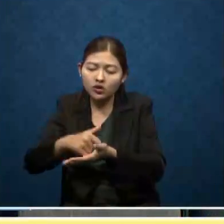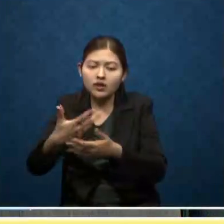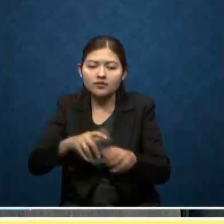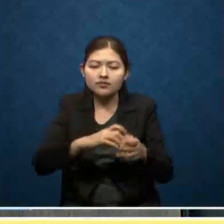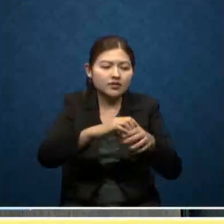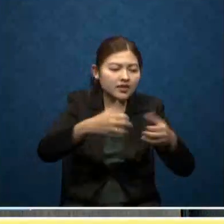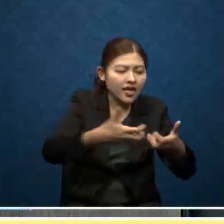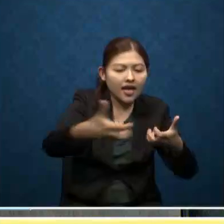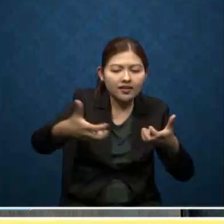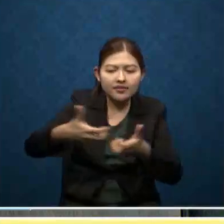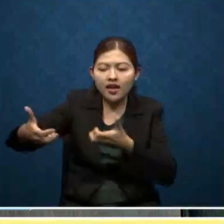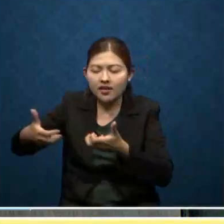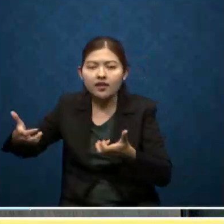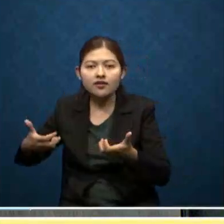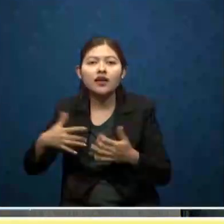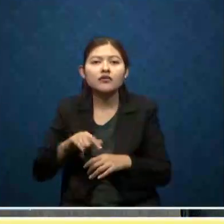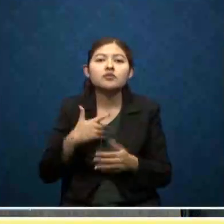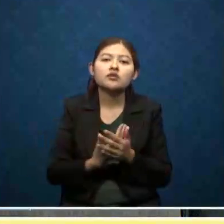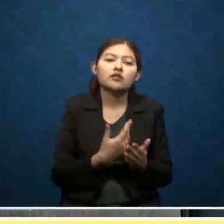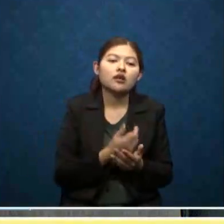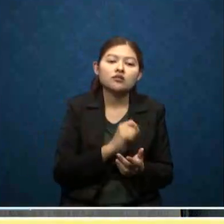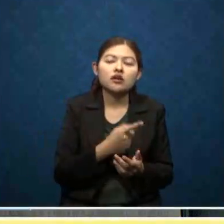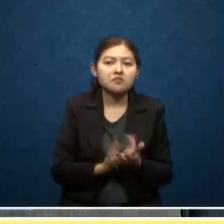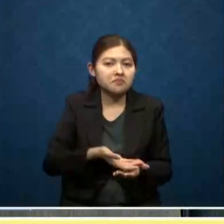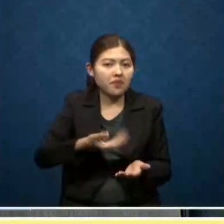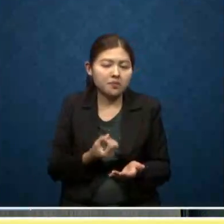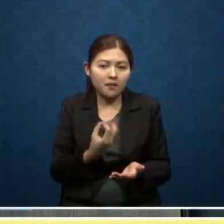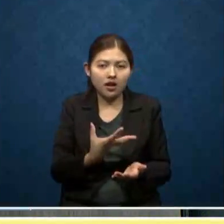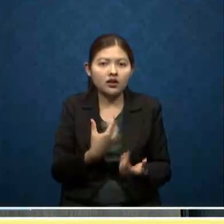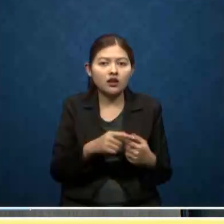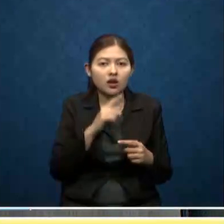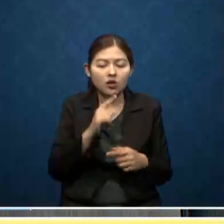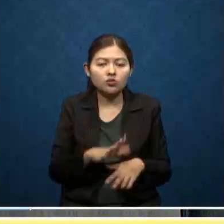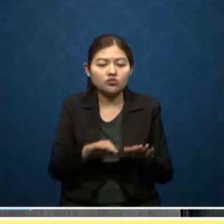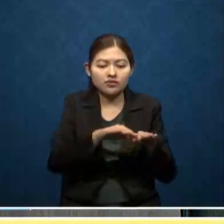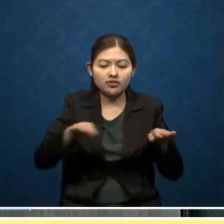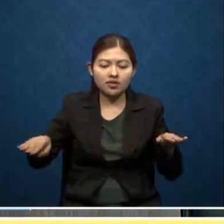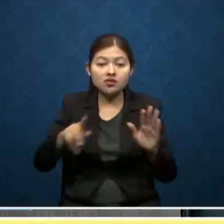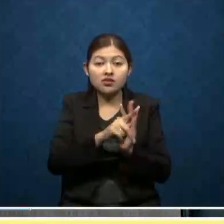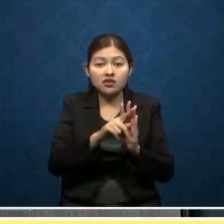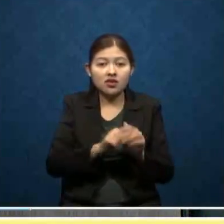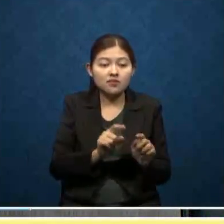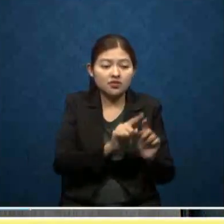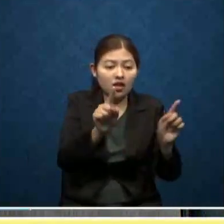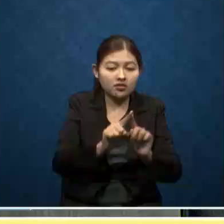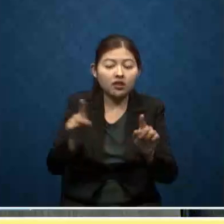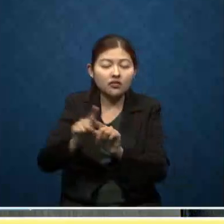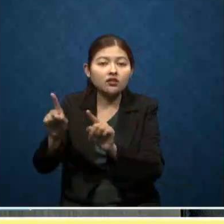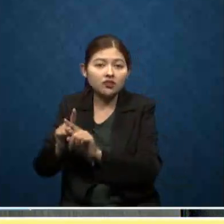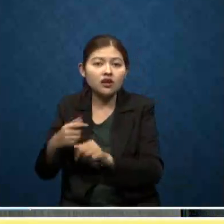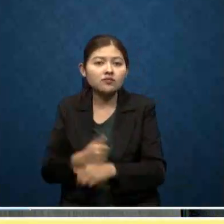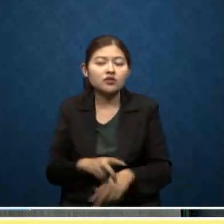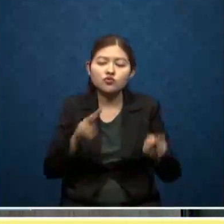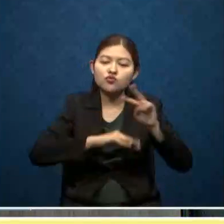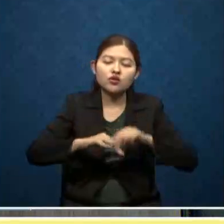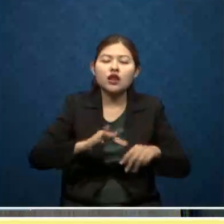ทำงานซำซซ้อนนั้นทำให้มีค่าใช้จ่ายมากแล้วก็คนละกฎเกณฑ์ไม่มีเอกภาพในการบริหารนะครับก็